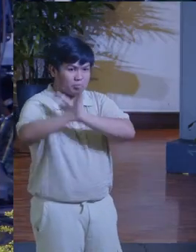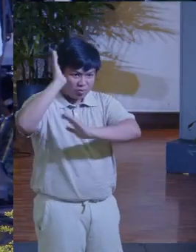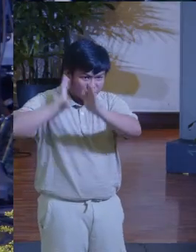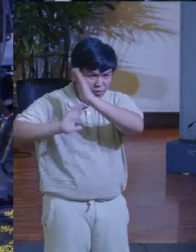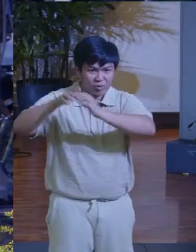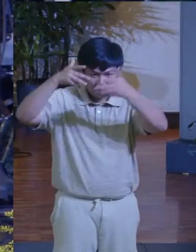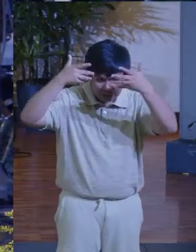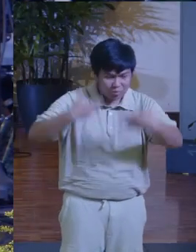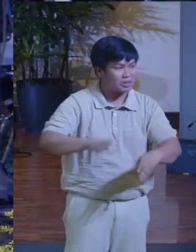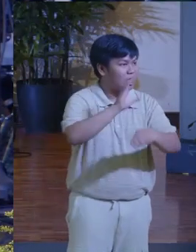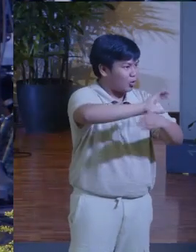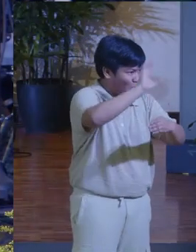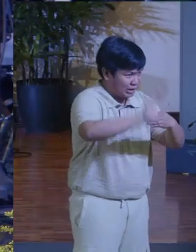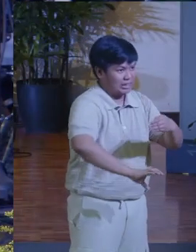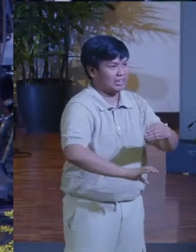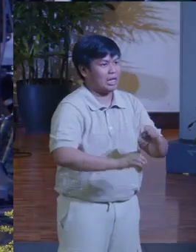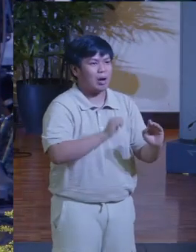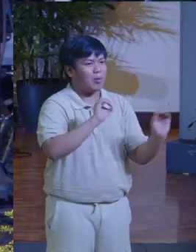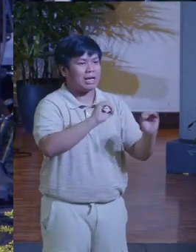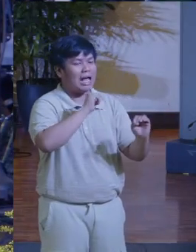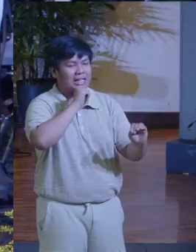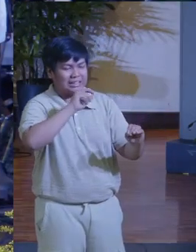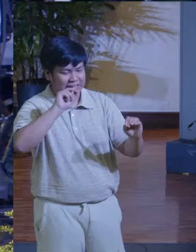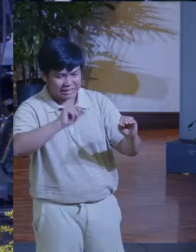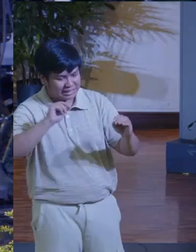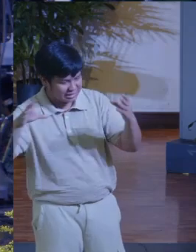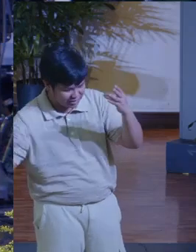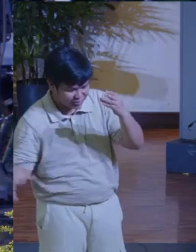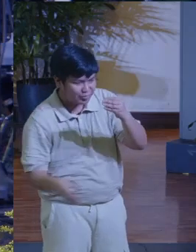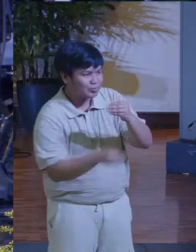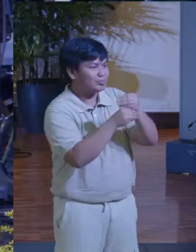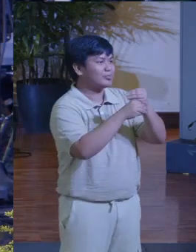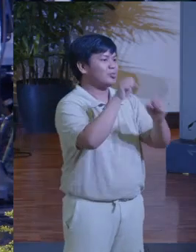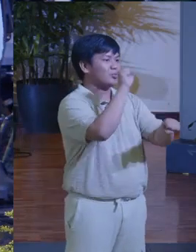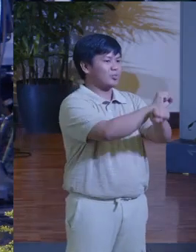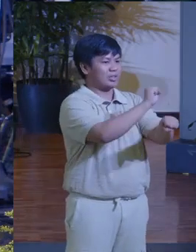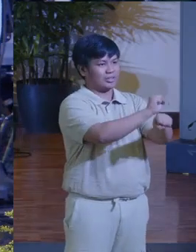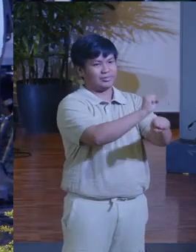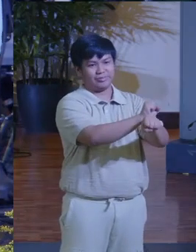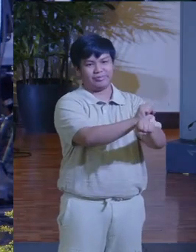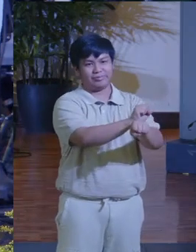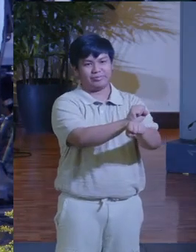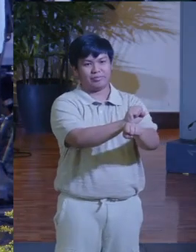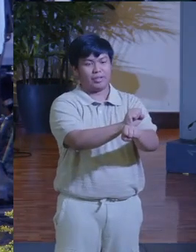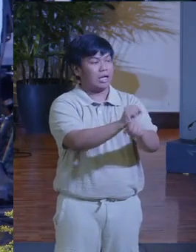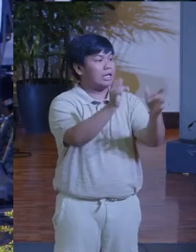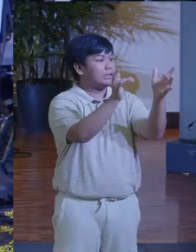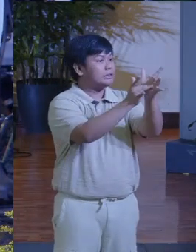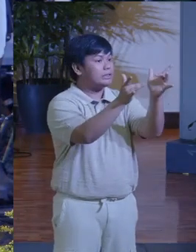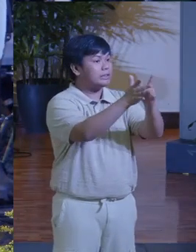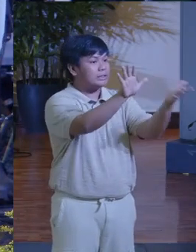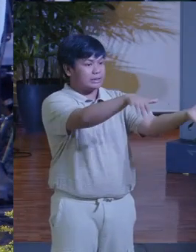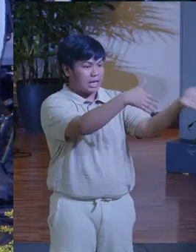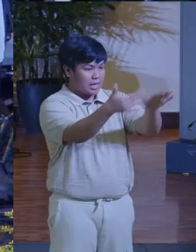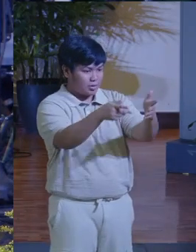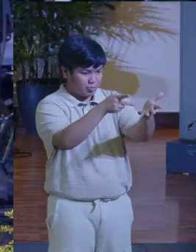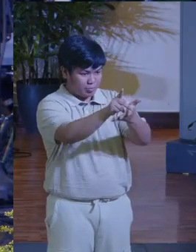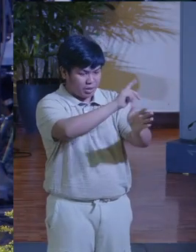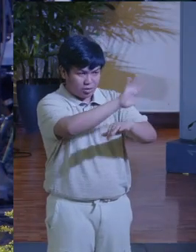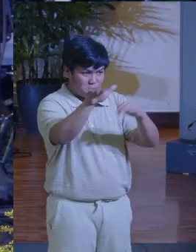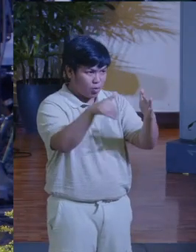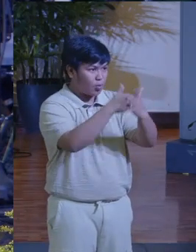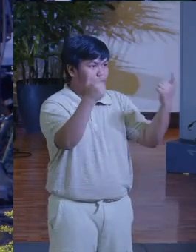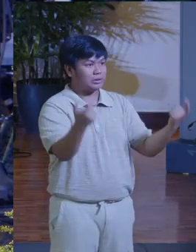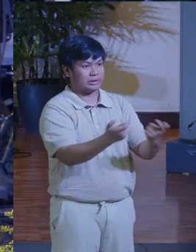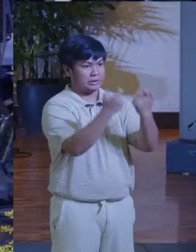Tapos na. Kung si Kristo Jesus ay namatay, dahil pinagbayaran niya ang lahat